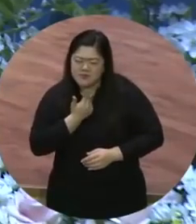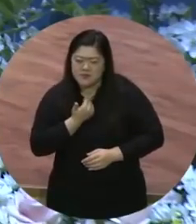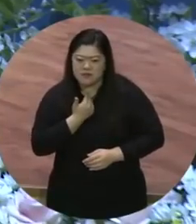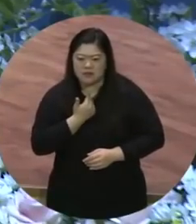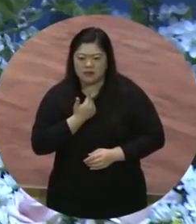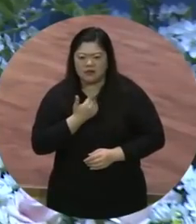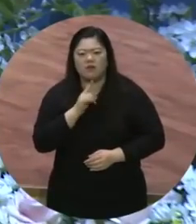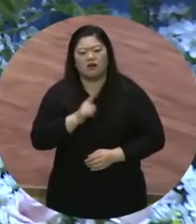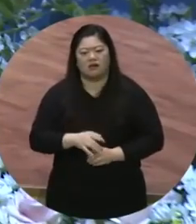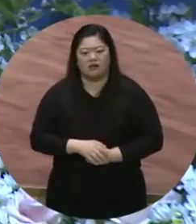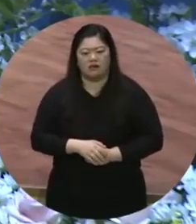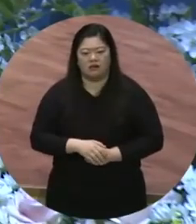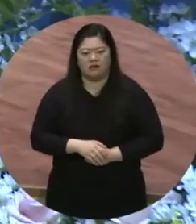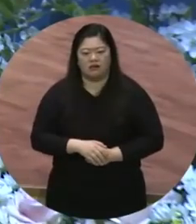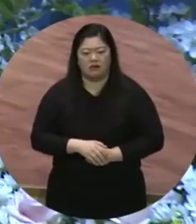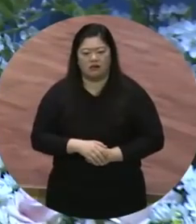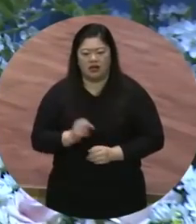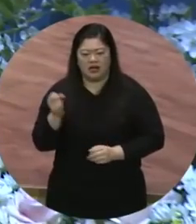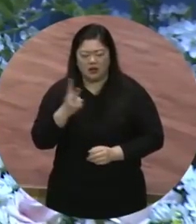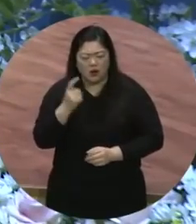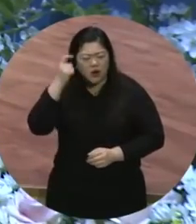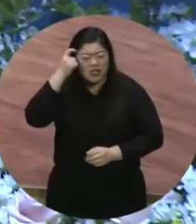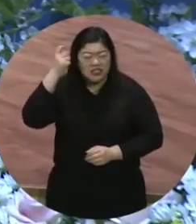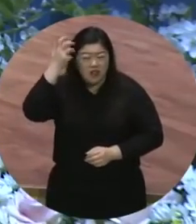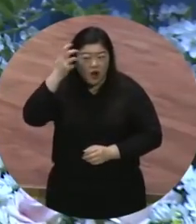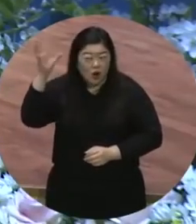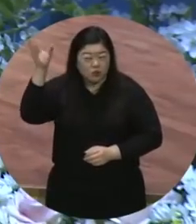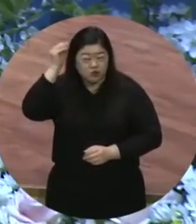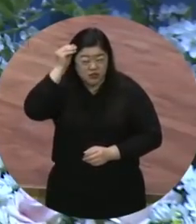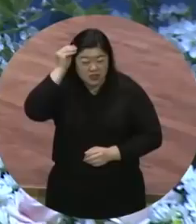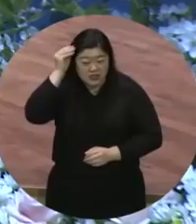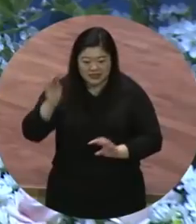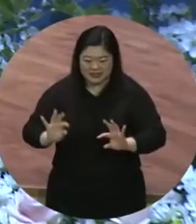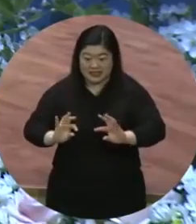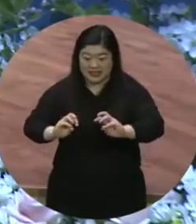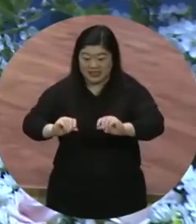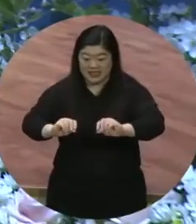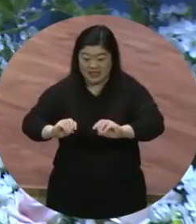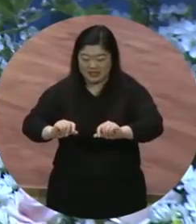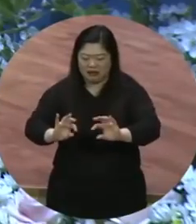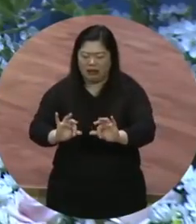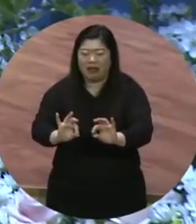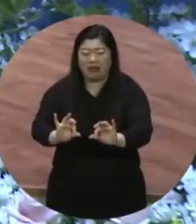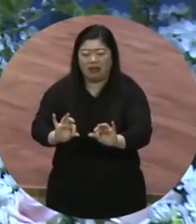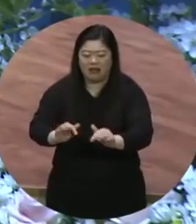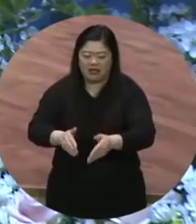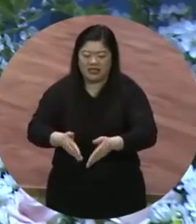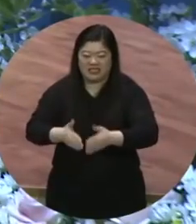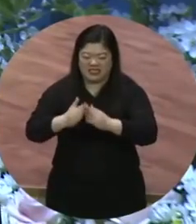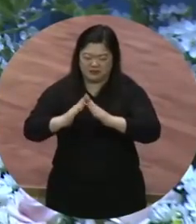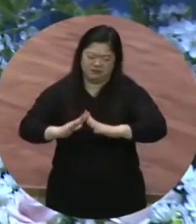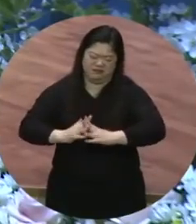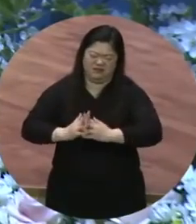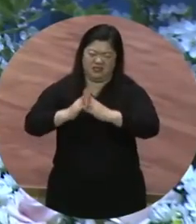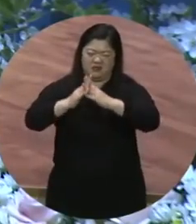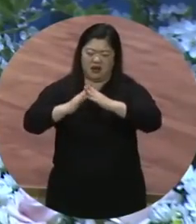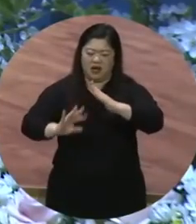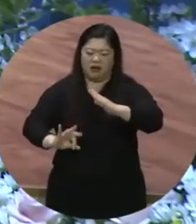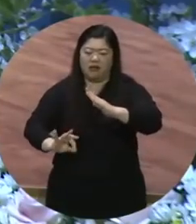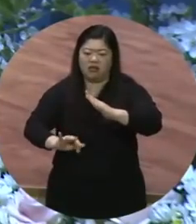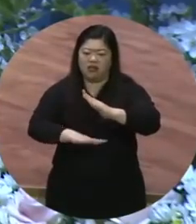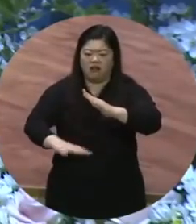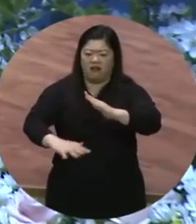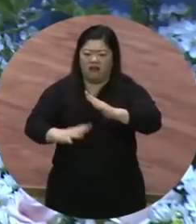만물이 잊으면 음란, 영적 무지는 모래 위에 지은 집이라는 타이틀. 자,